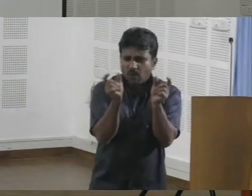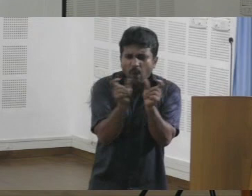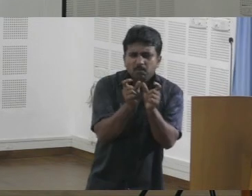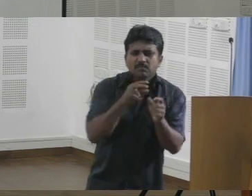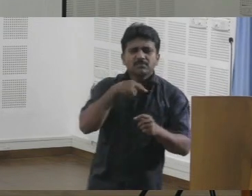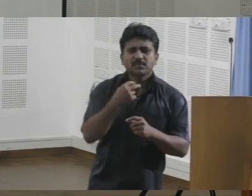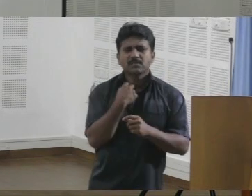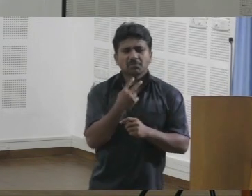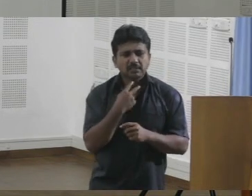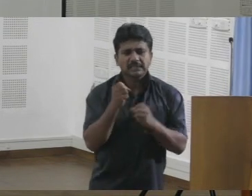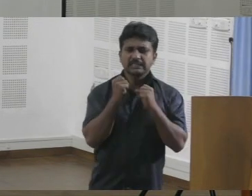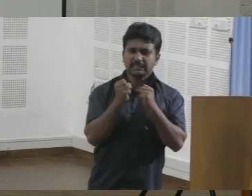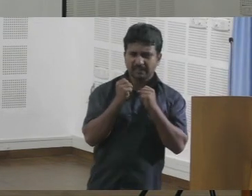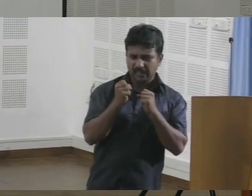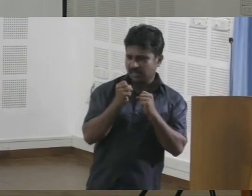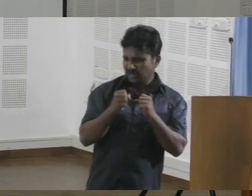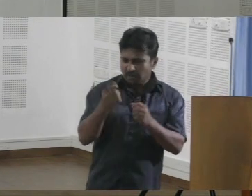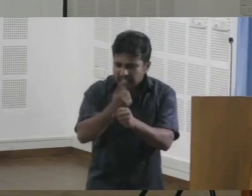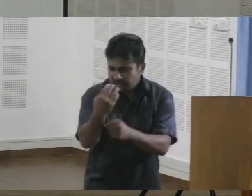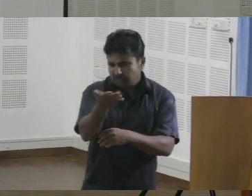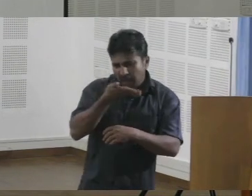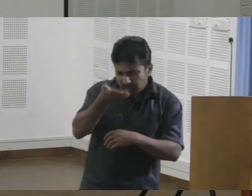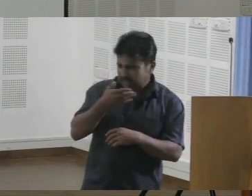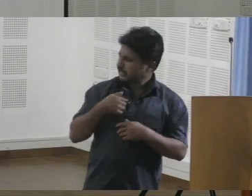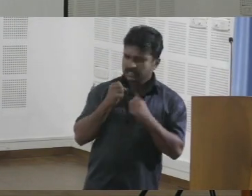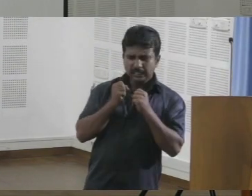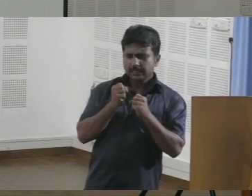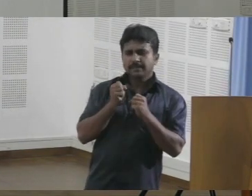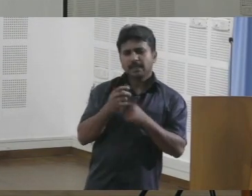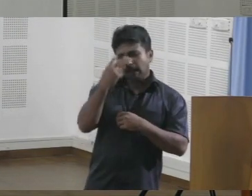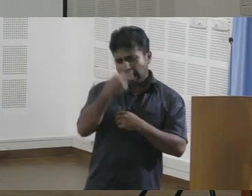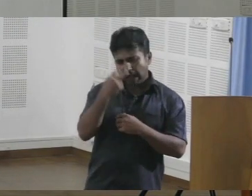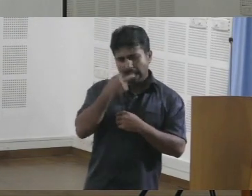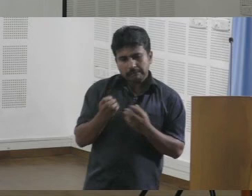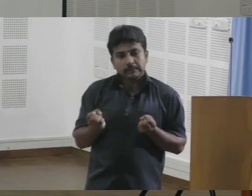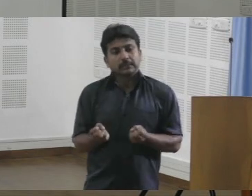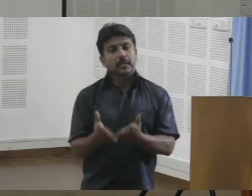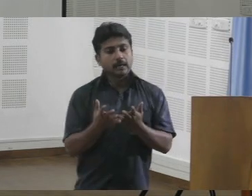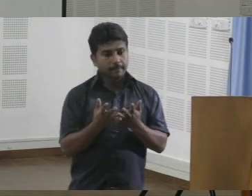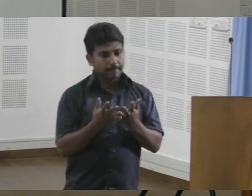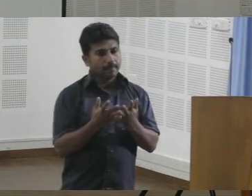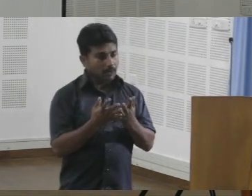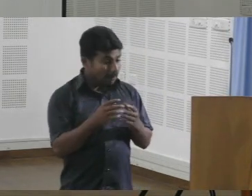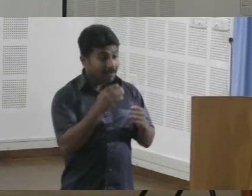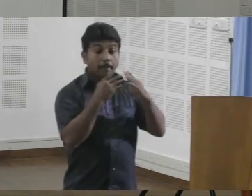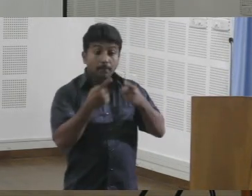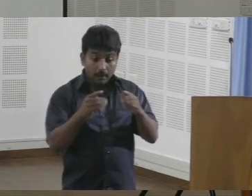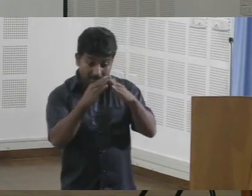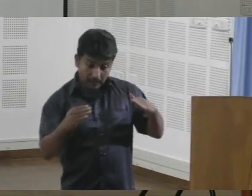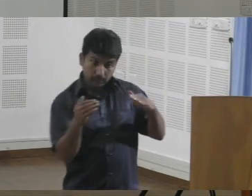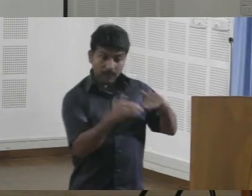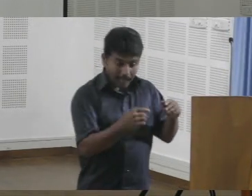ഒട്ടും തെറാപ്പിസ്റ്റിനെ കൂടെ കോപ്പറേറ്റ് ചെയ്യില്ല, ഫുൾ തന്നെ കഴിച്ചില്ലായി. പക്ഷെ വീട്ടിൽ വരുമ്പോൾ എന്റെ കൂടെ നന്നായിട്ട് വർക്ക് ചെയ്തു.